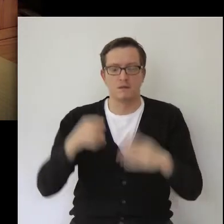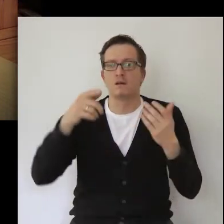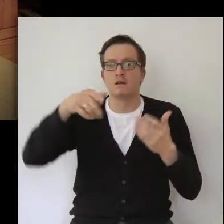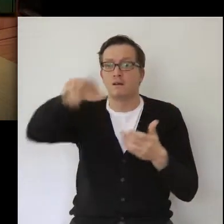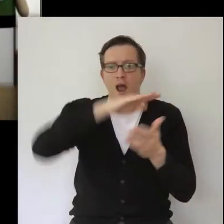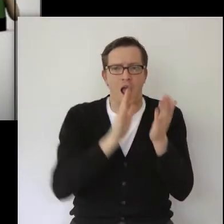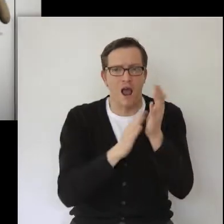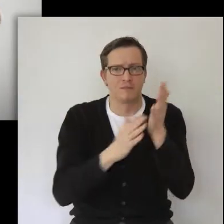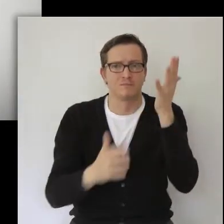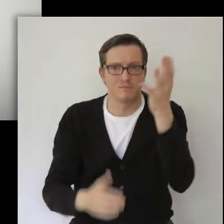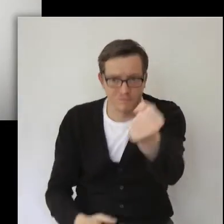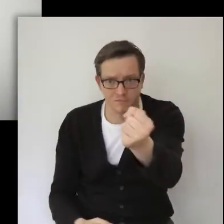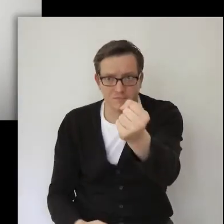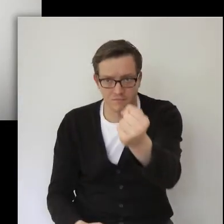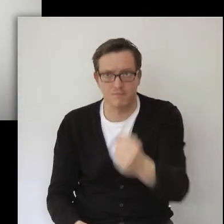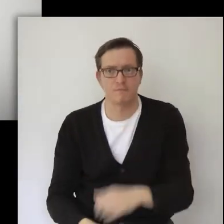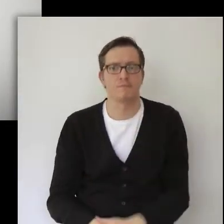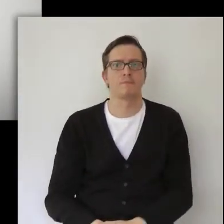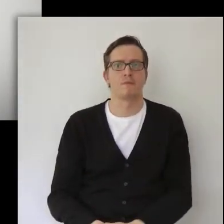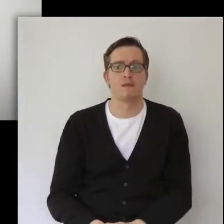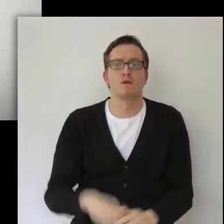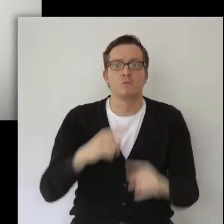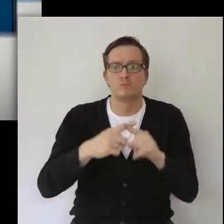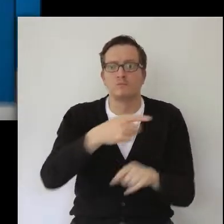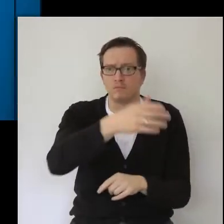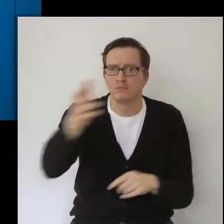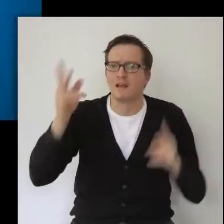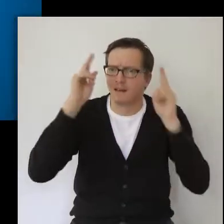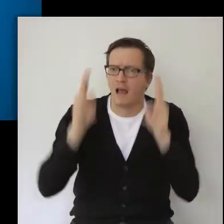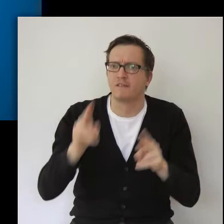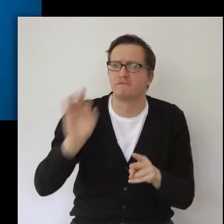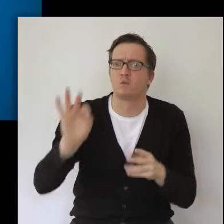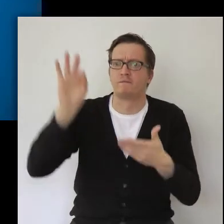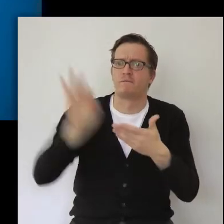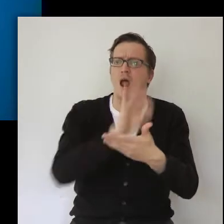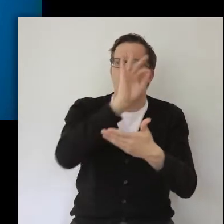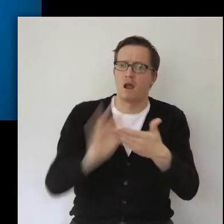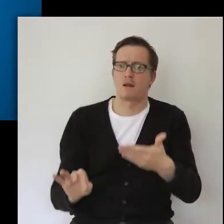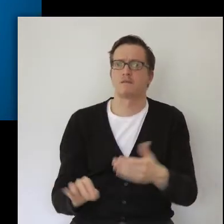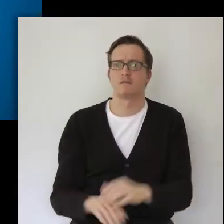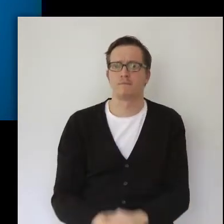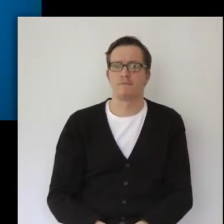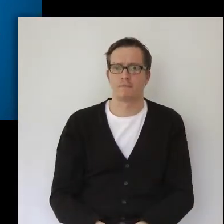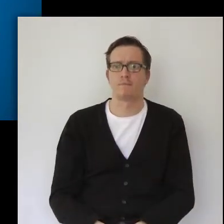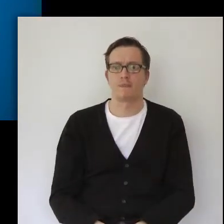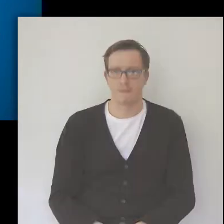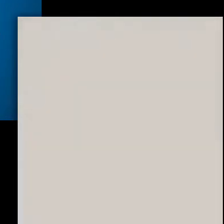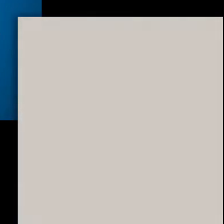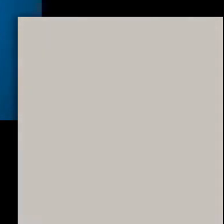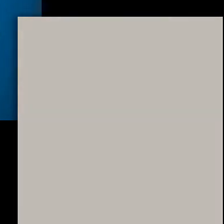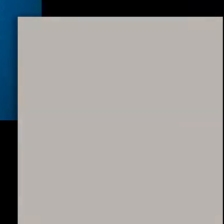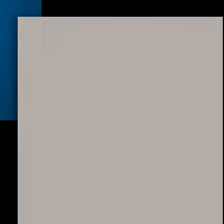als die dann eurer Hand ihr habt das Recht zur Wahl